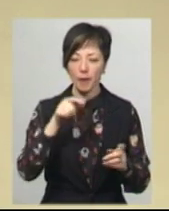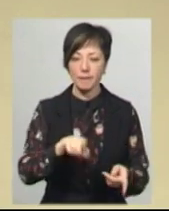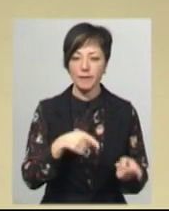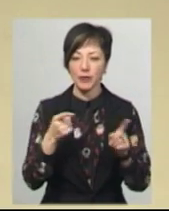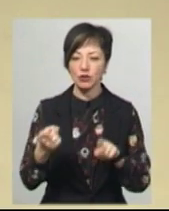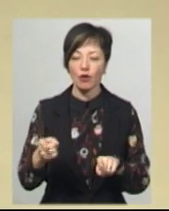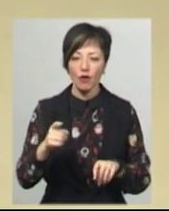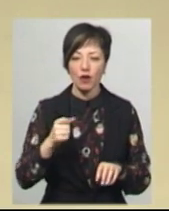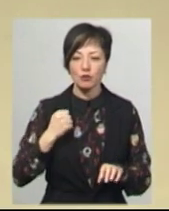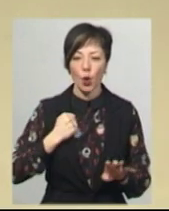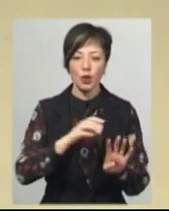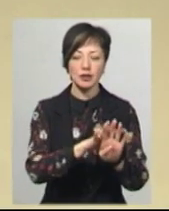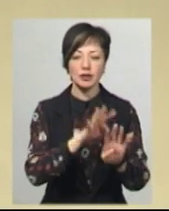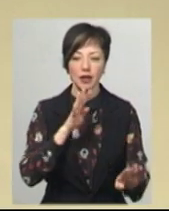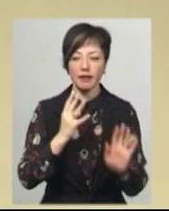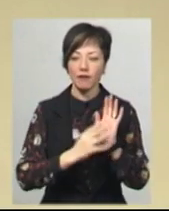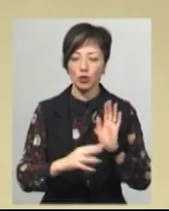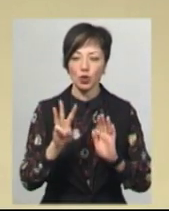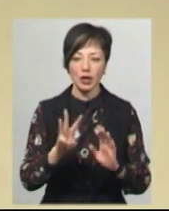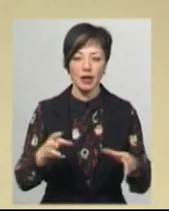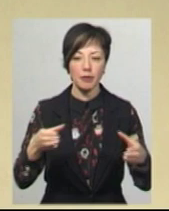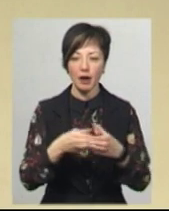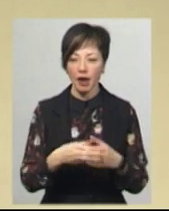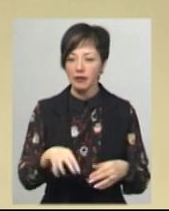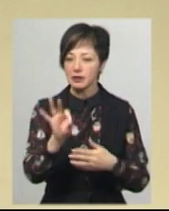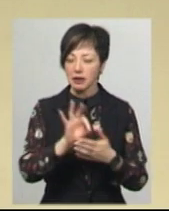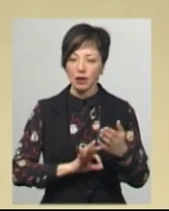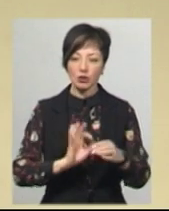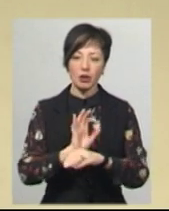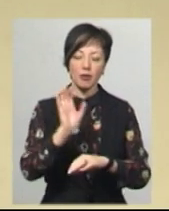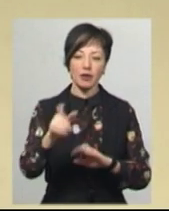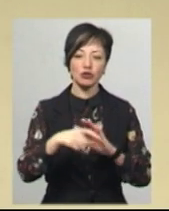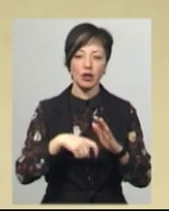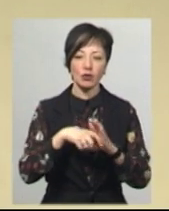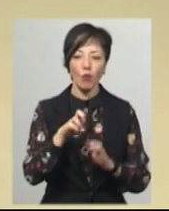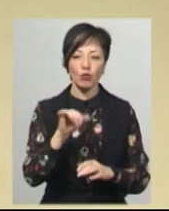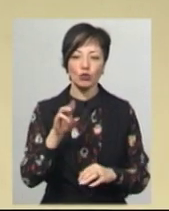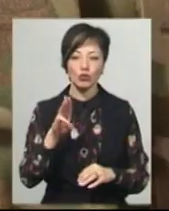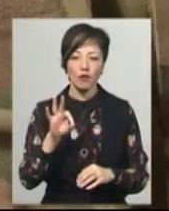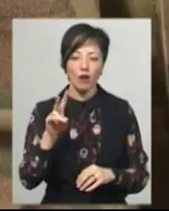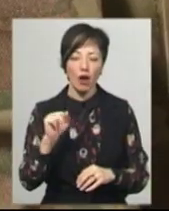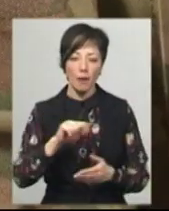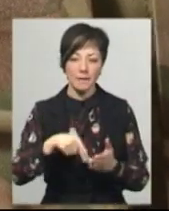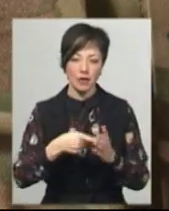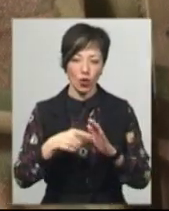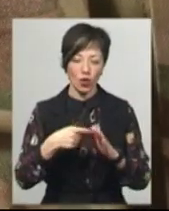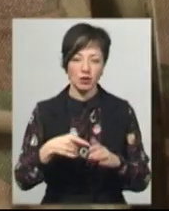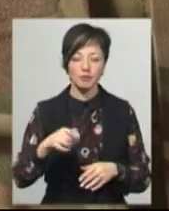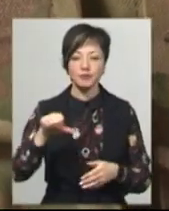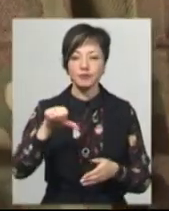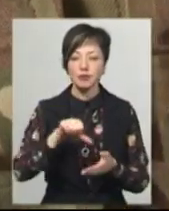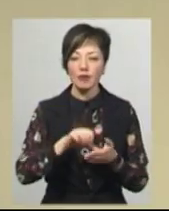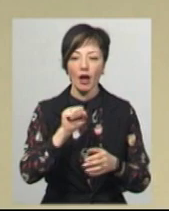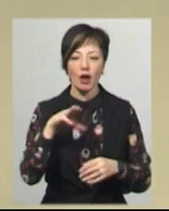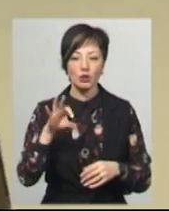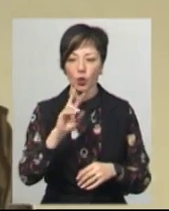ЗСУ, 93-я бригада, і так тут же направили нас в шахту Бутовку городу Донецька. Чоловік був в АТО 2,5